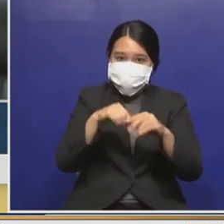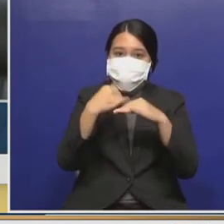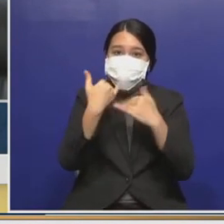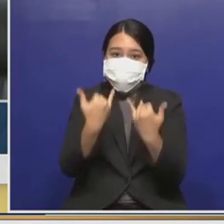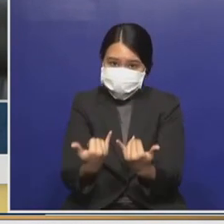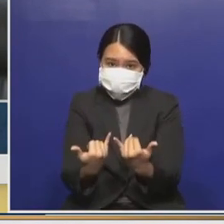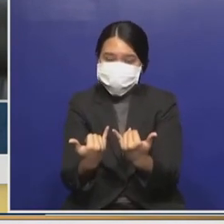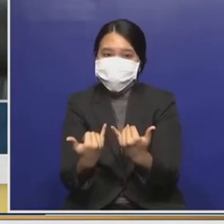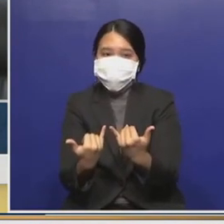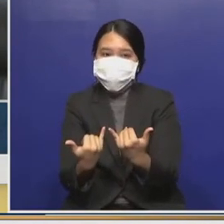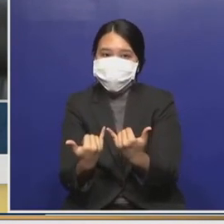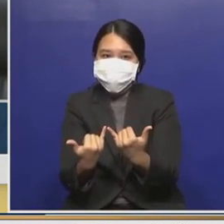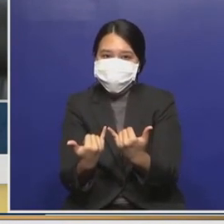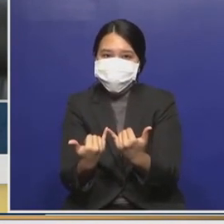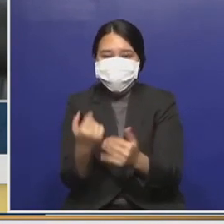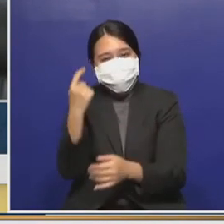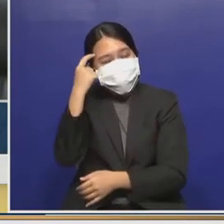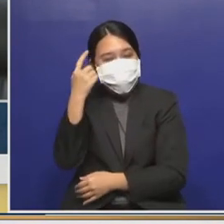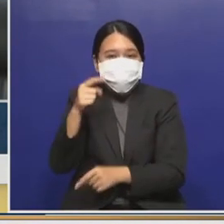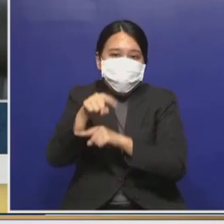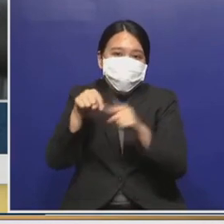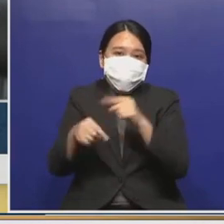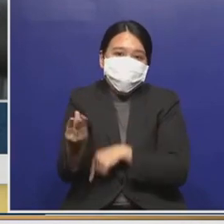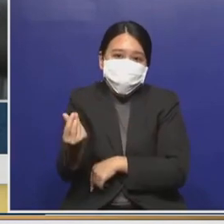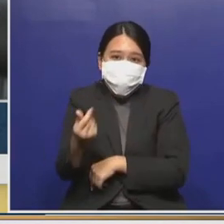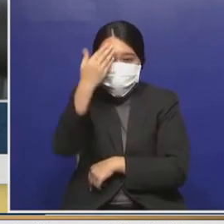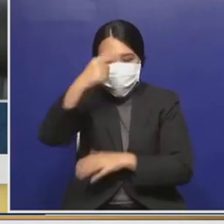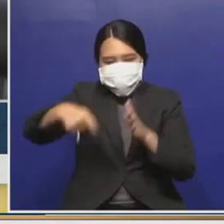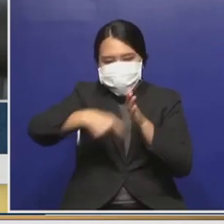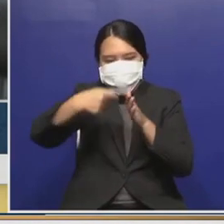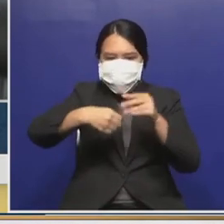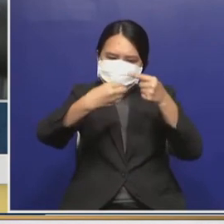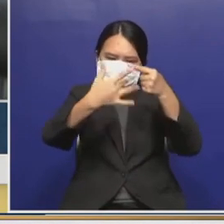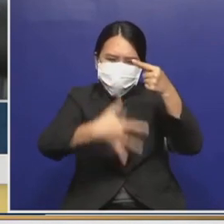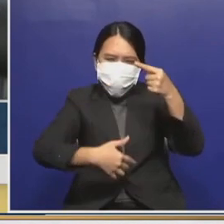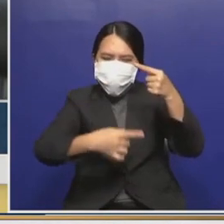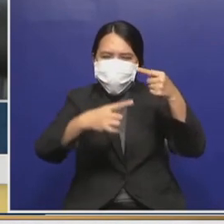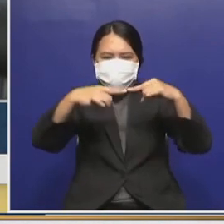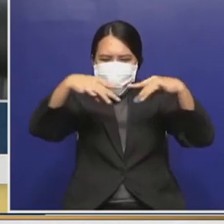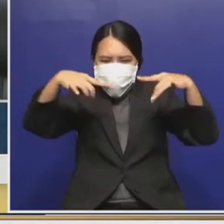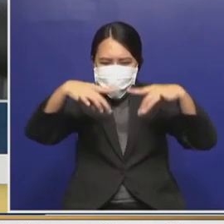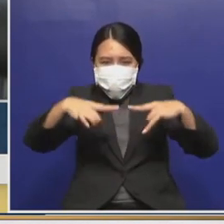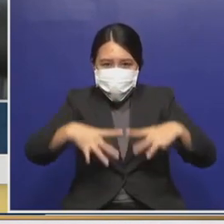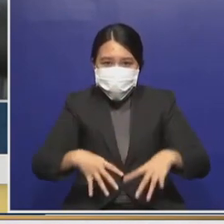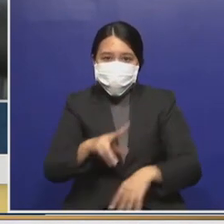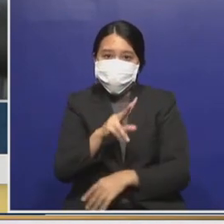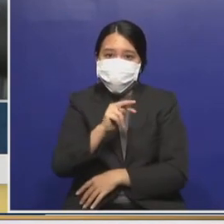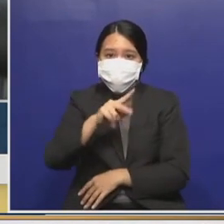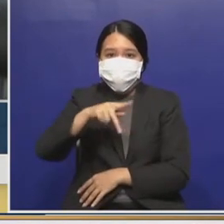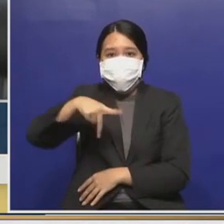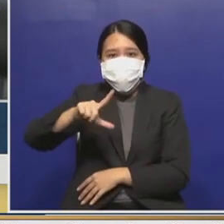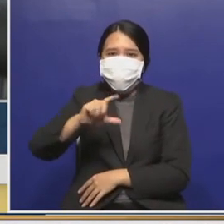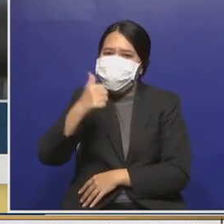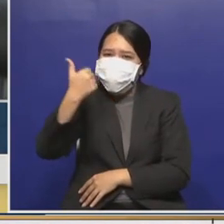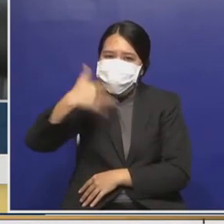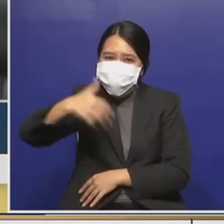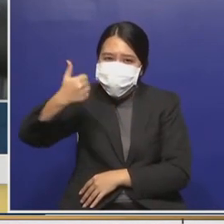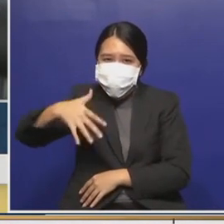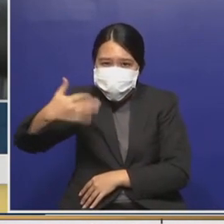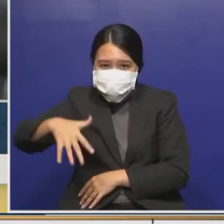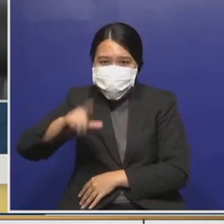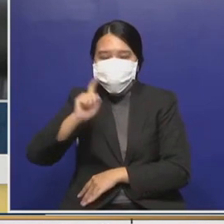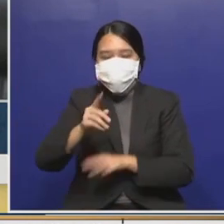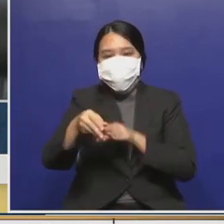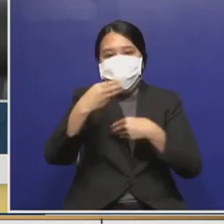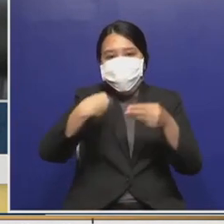จะใช้ได้กี่เปรเซ็ต์เงินไขมัไม่ได้ บมนไม่ได้ ไม่ได้NPL ไม่ได้ ท่ตพรอนคลาย